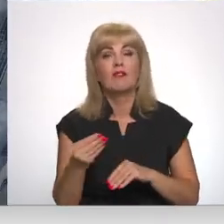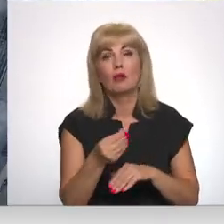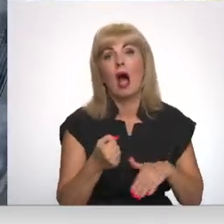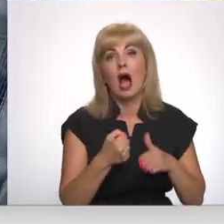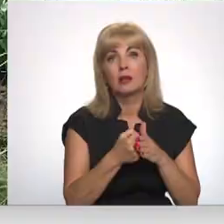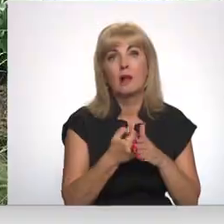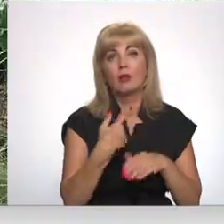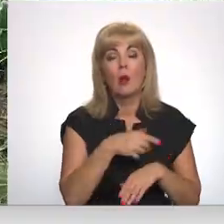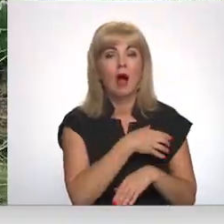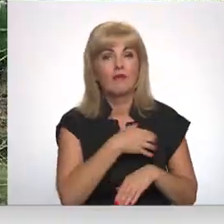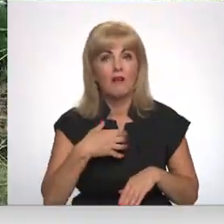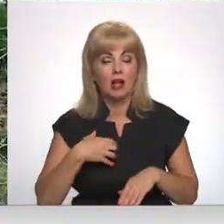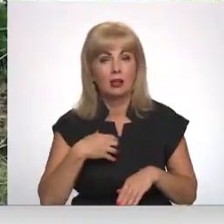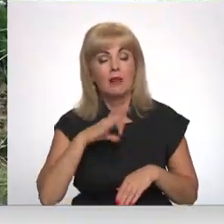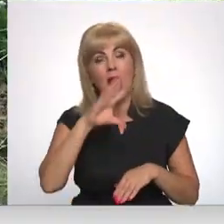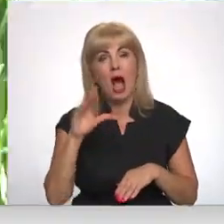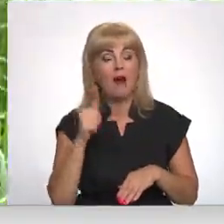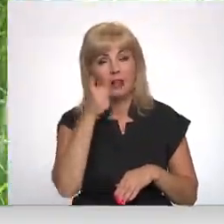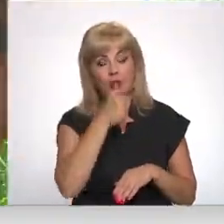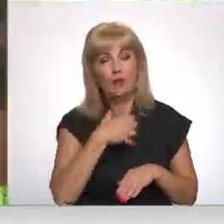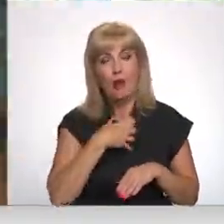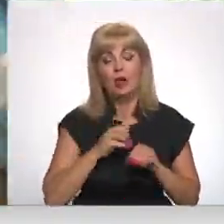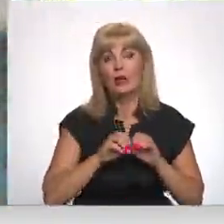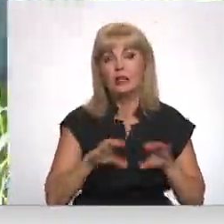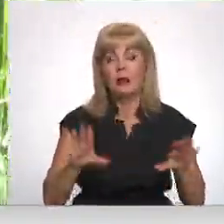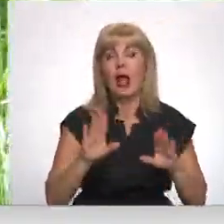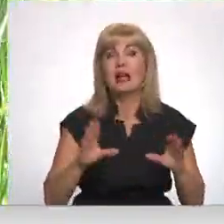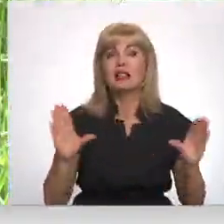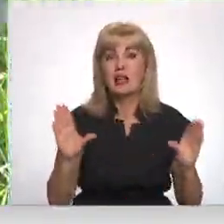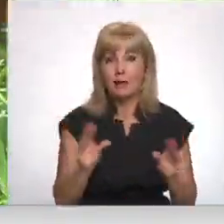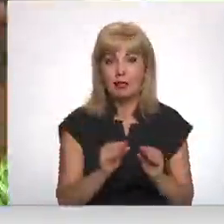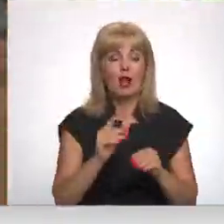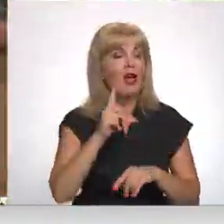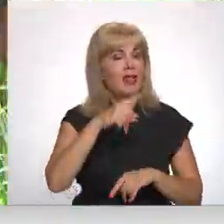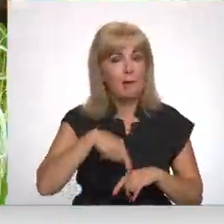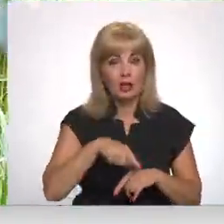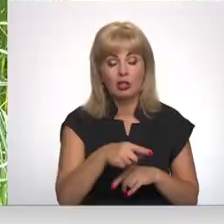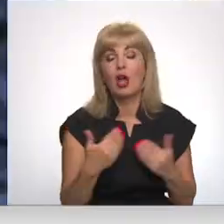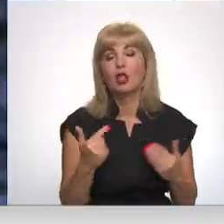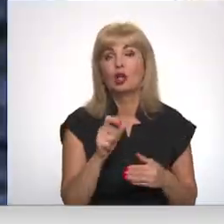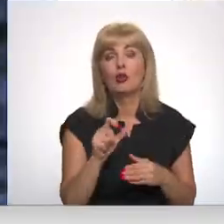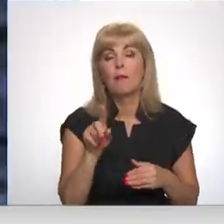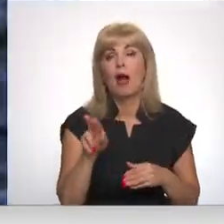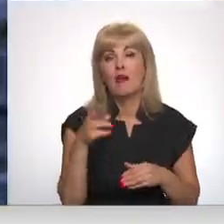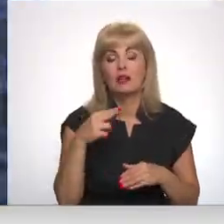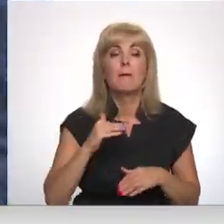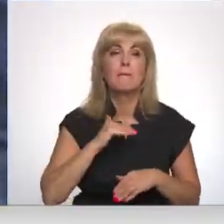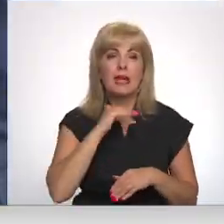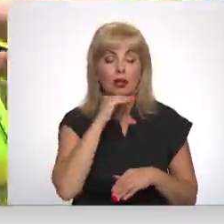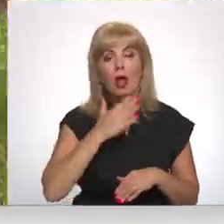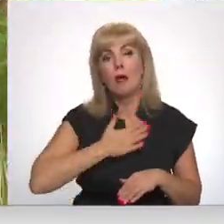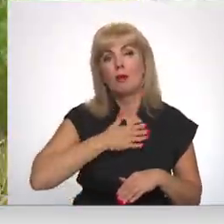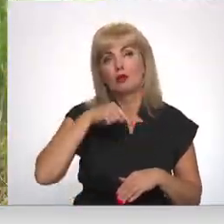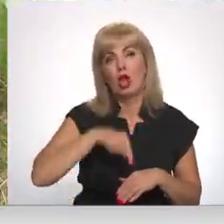atbalstu no valdības Āfrikas cūku mēra izplatības samazināšanai neprasīšot. Šobrīd PVD pietiekot